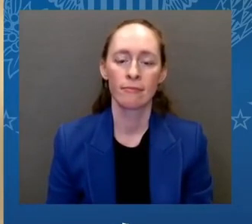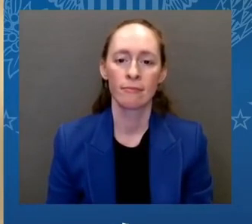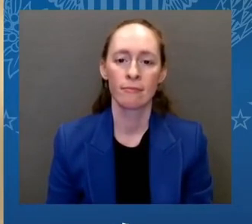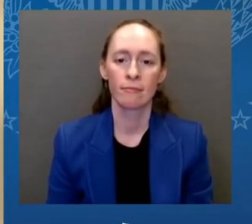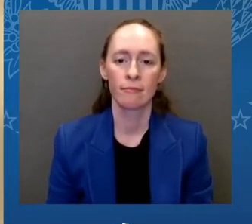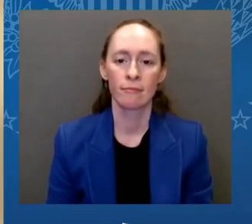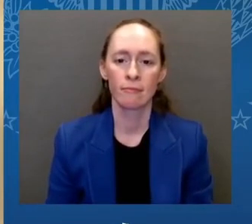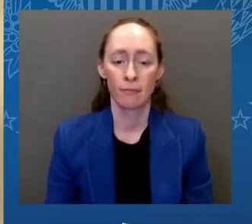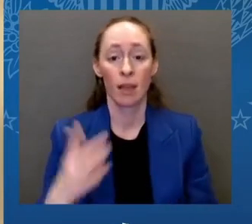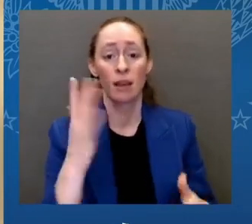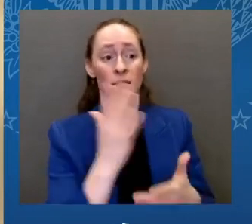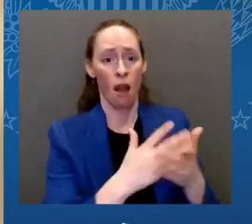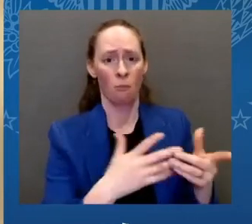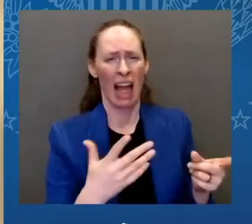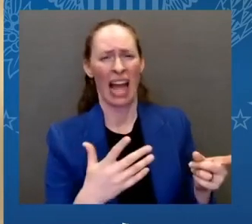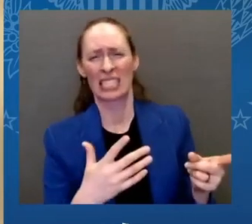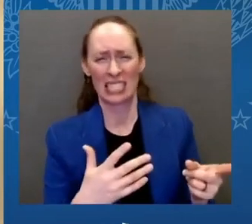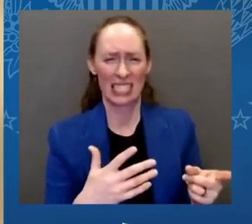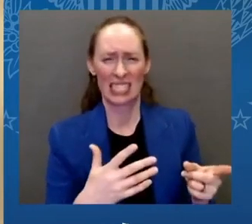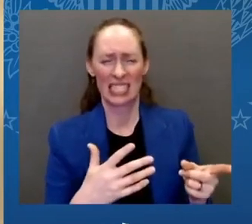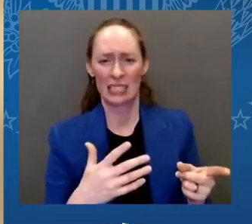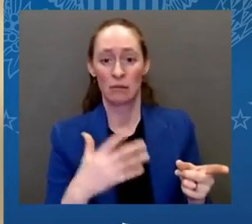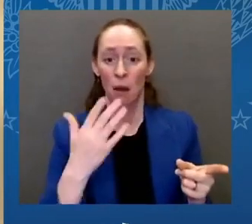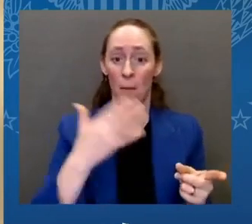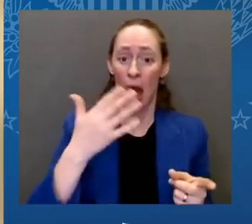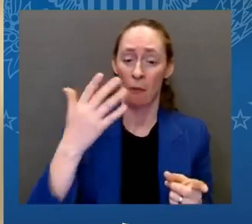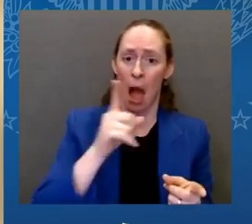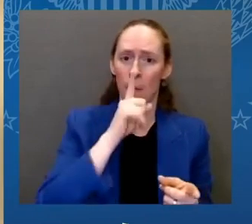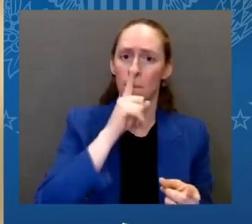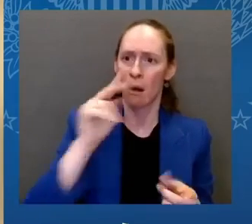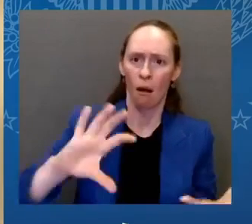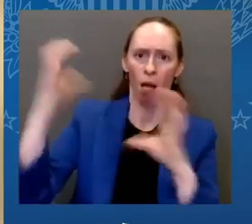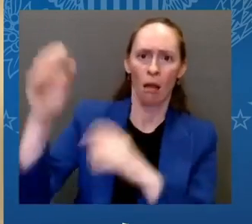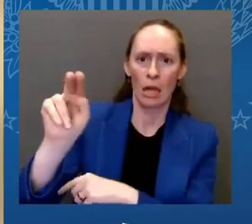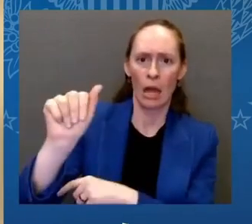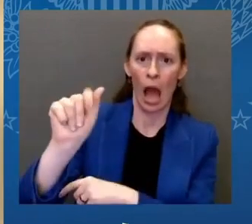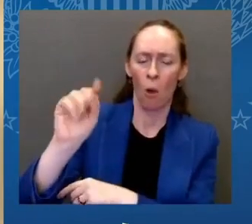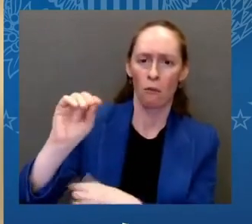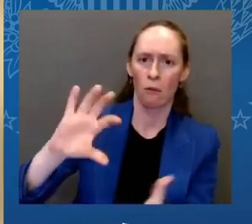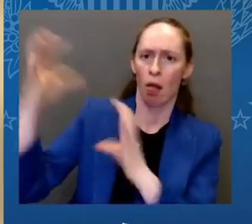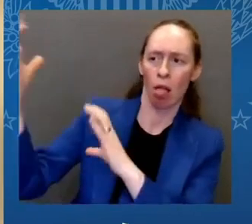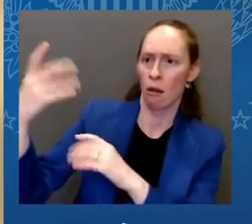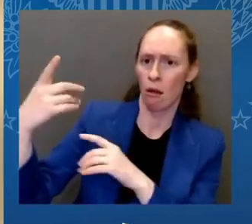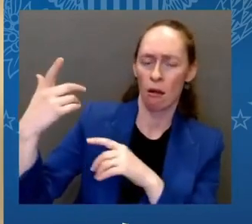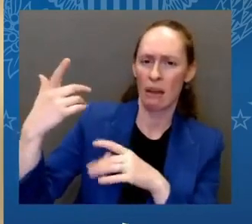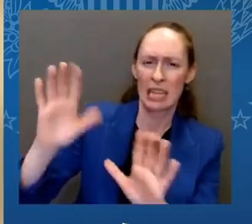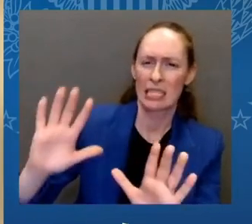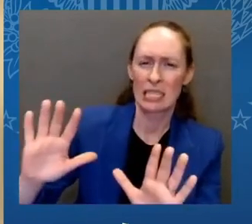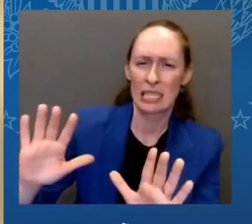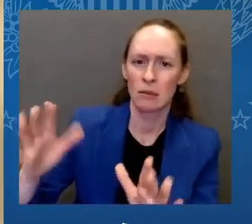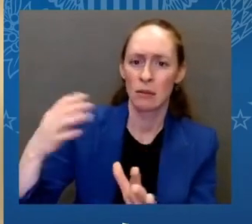новим озброєнням, яке ми дамо Україні те, що їй потрібно, з тим,